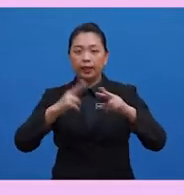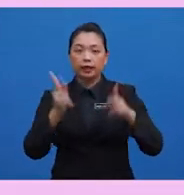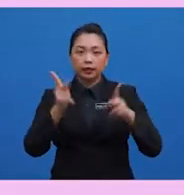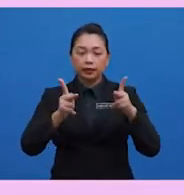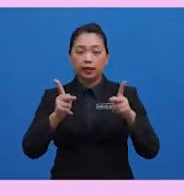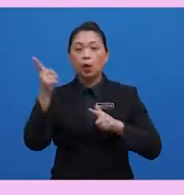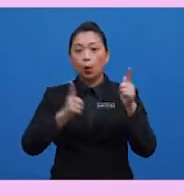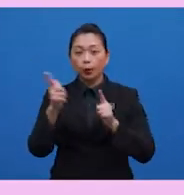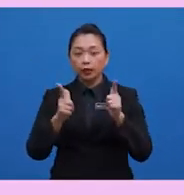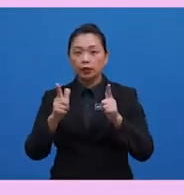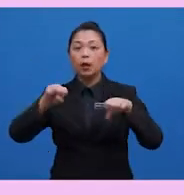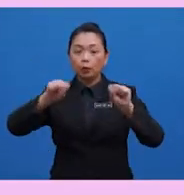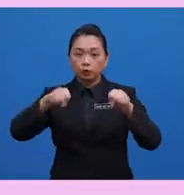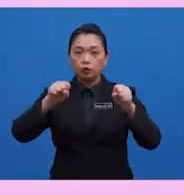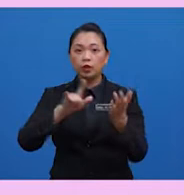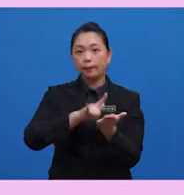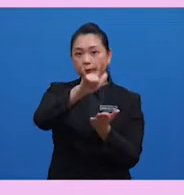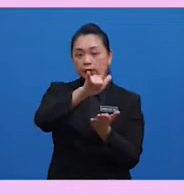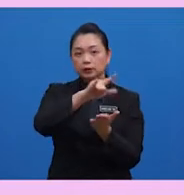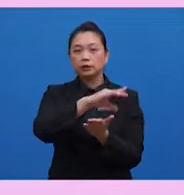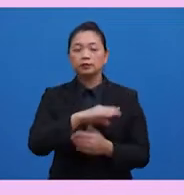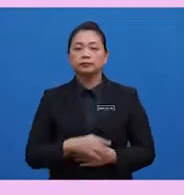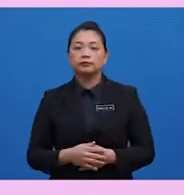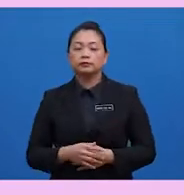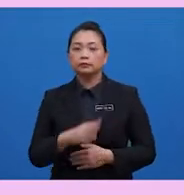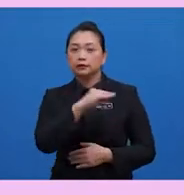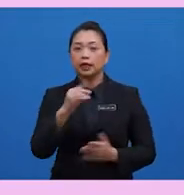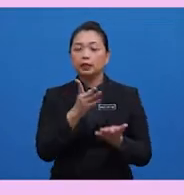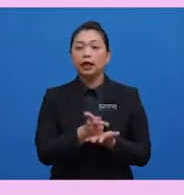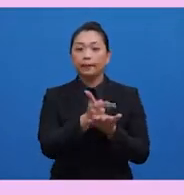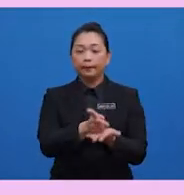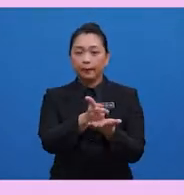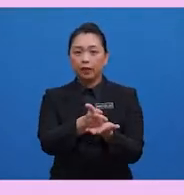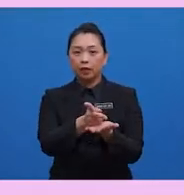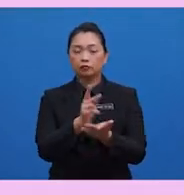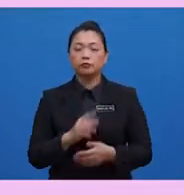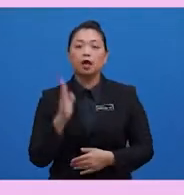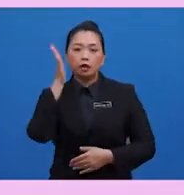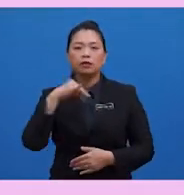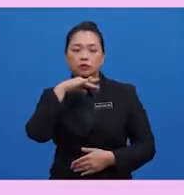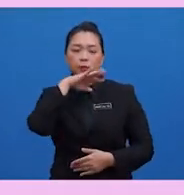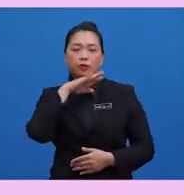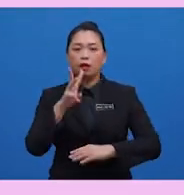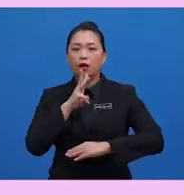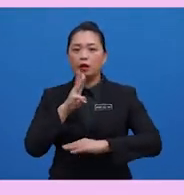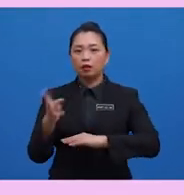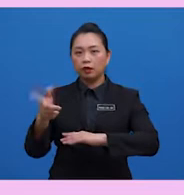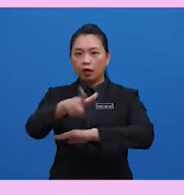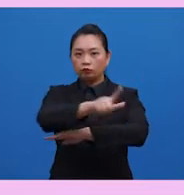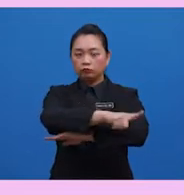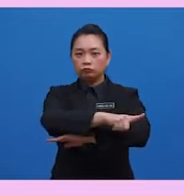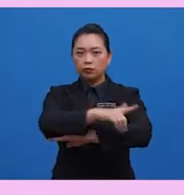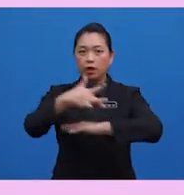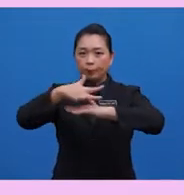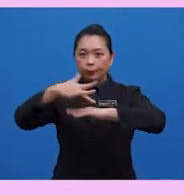lori, motosikal, kapal terbang serta kapal tangki di pelabuhan akan mencemarkan air laut. Permukaan